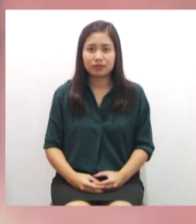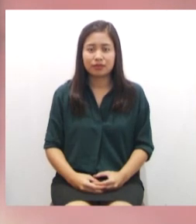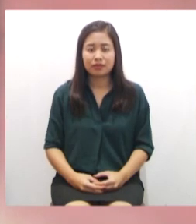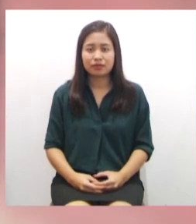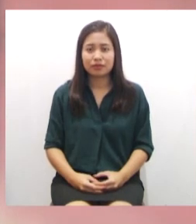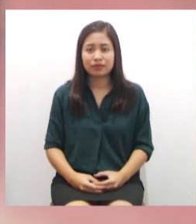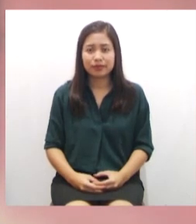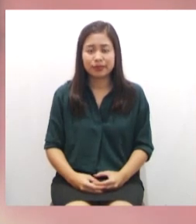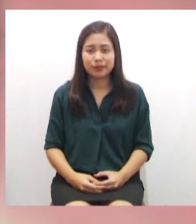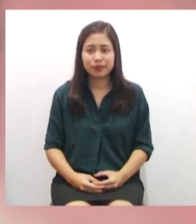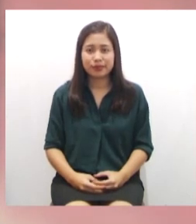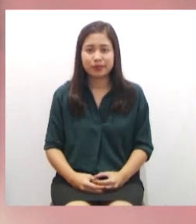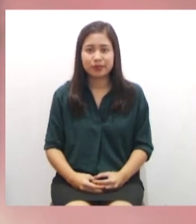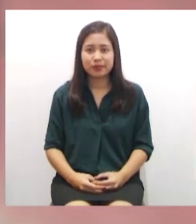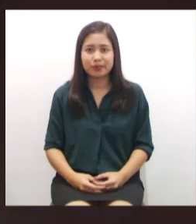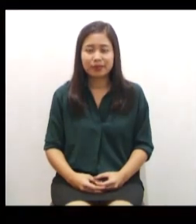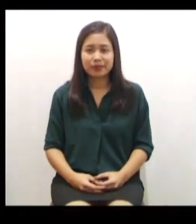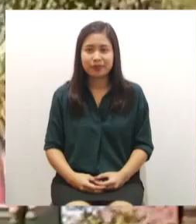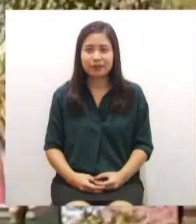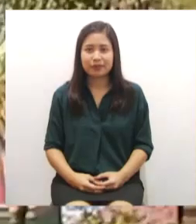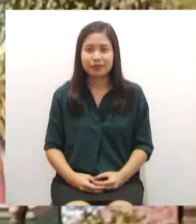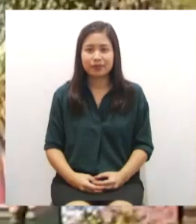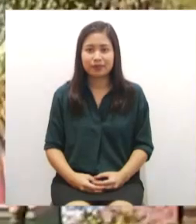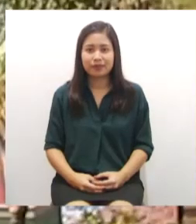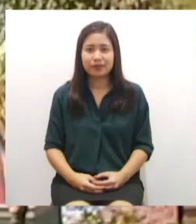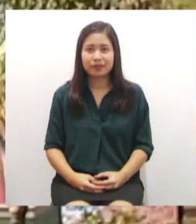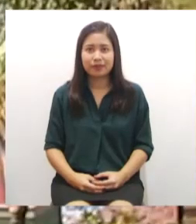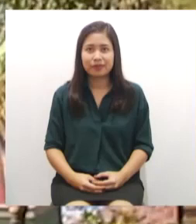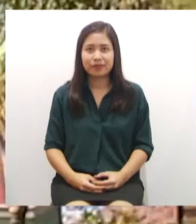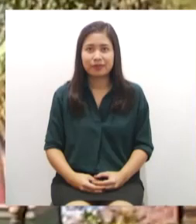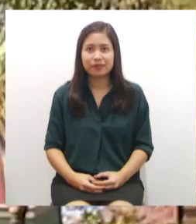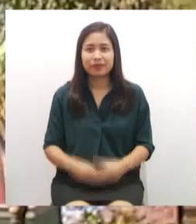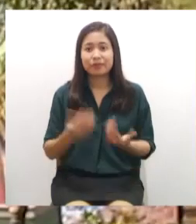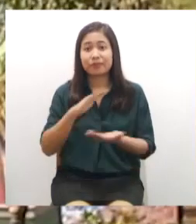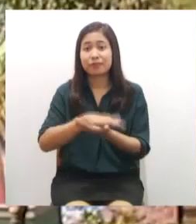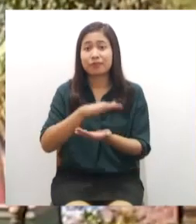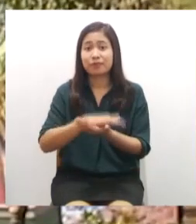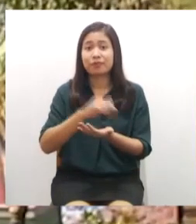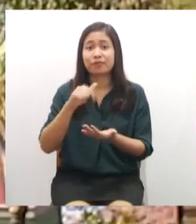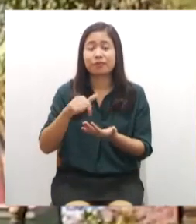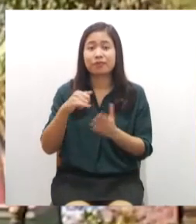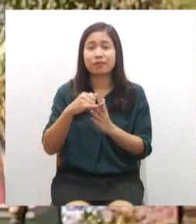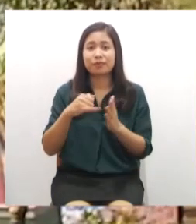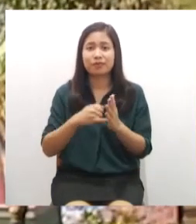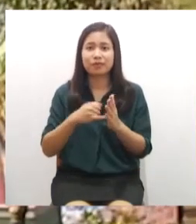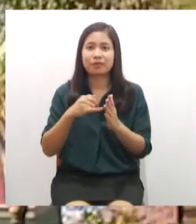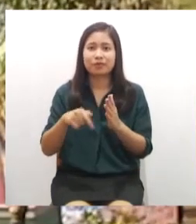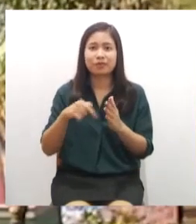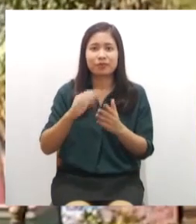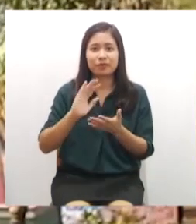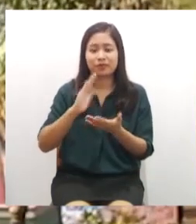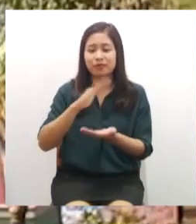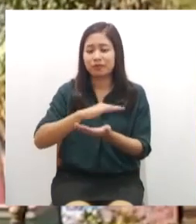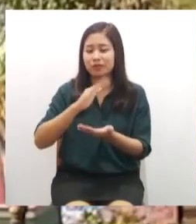โรงเรียนบ้านนาต้นจันทร์ โดยผู้อำนวยการดร.หฤ